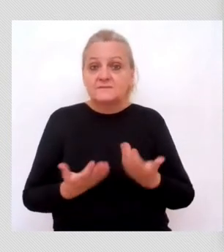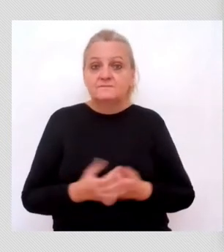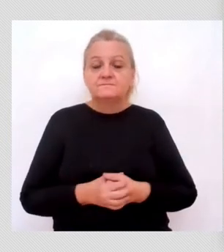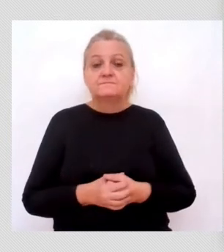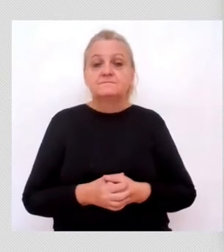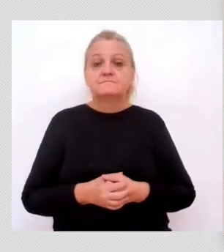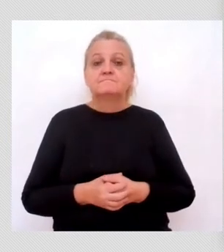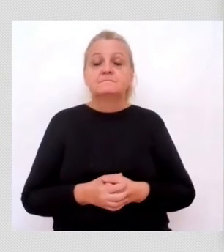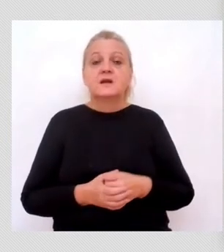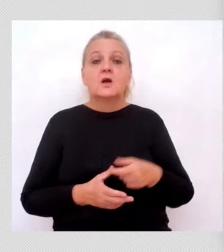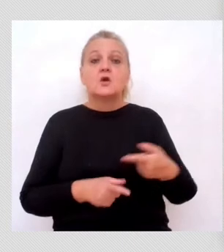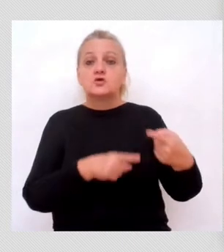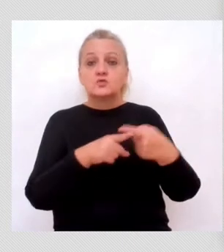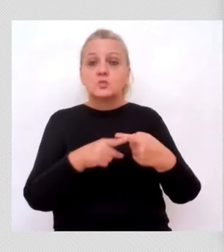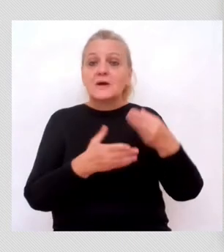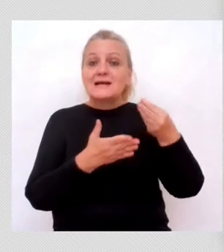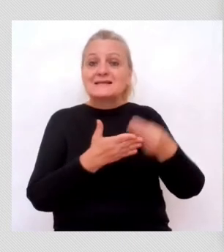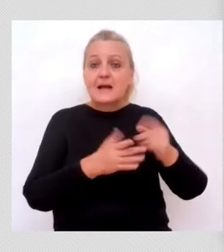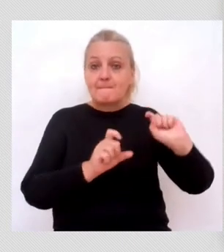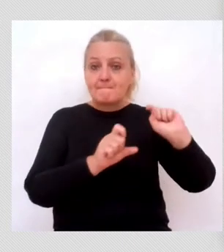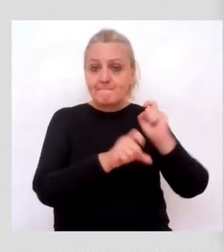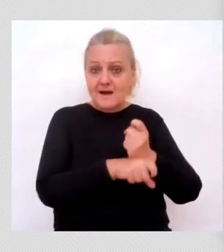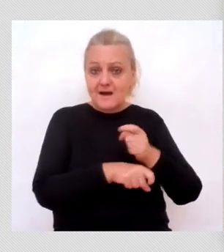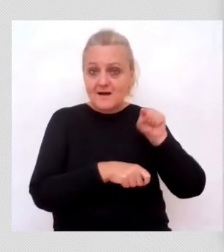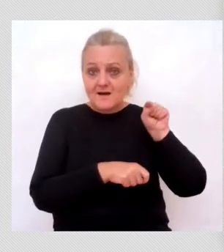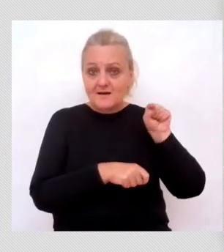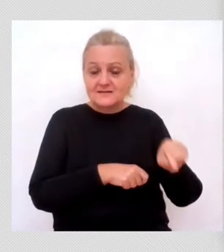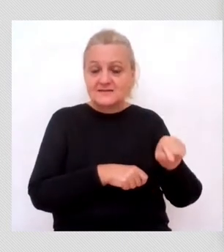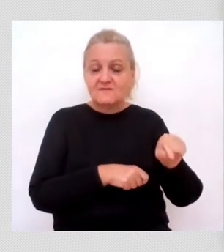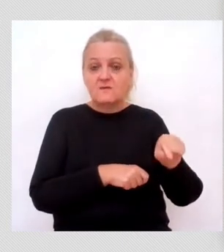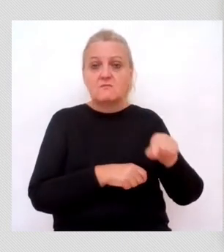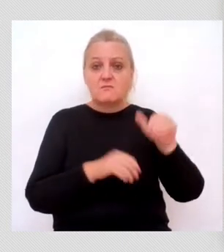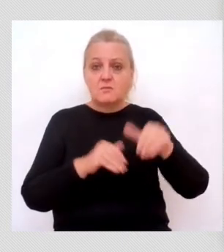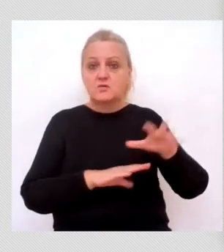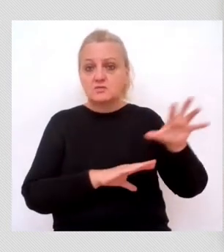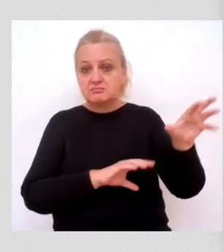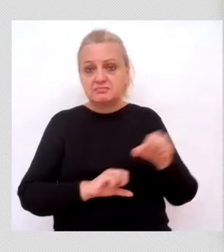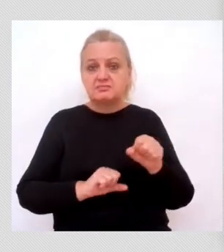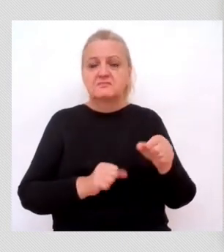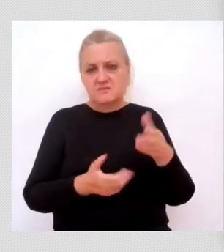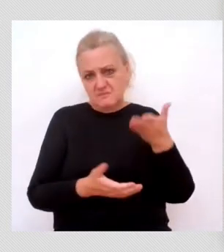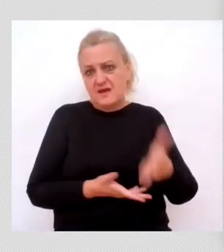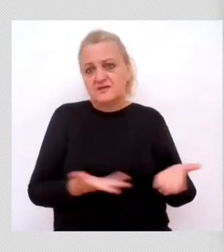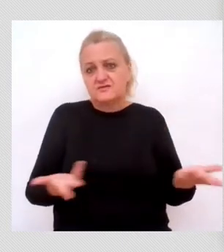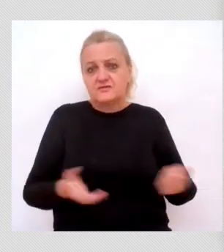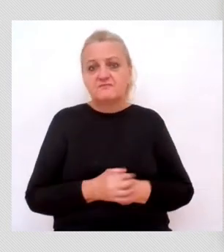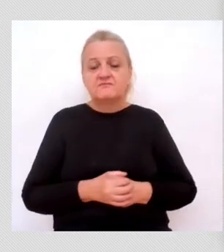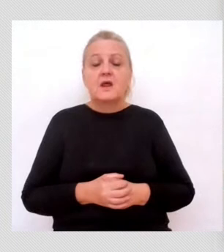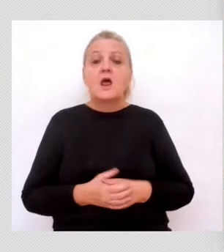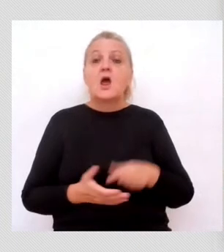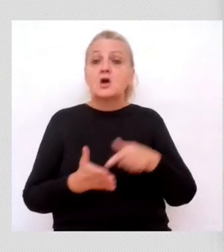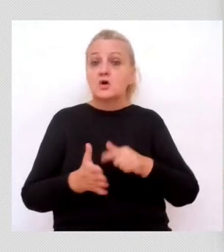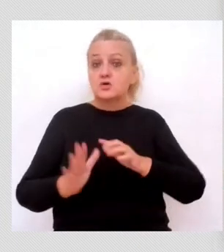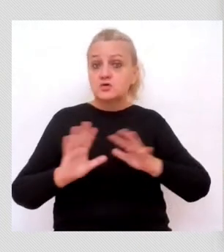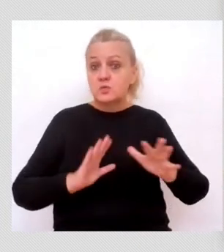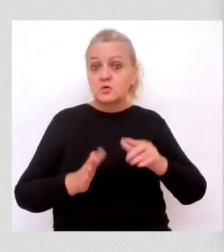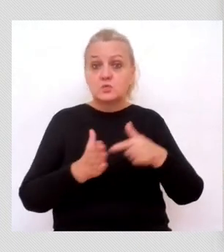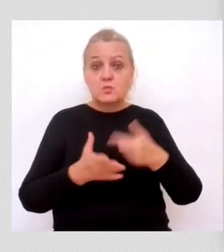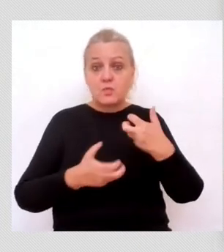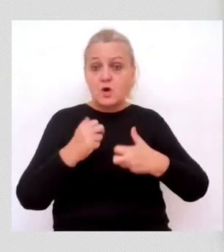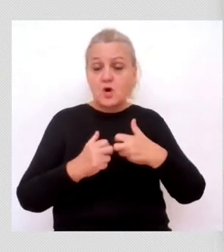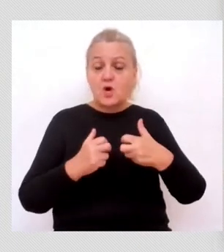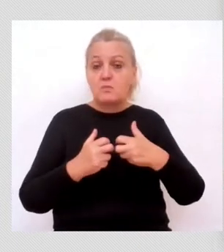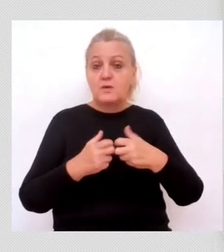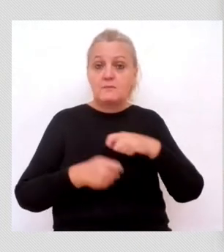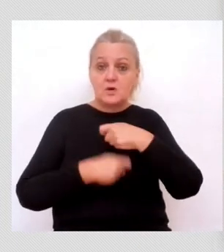jeżeli są spółki Skarbu Państwa, które mogą być zawłaszczone, to będą. Jedyny sposób, żeby ten problem rozwiązać,